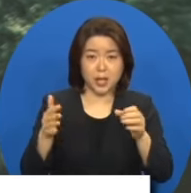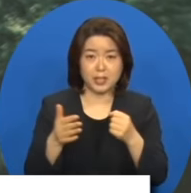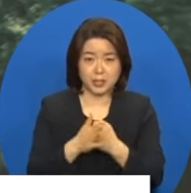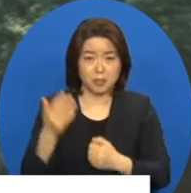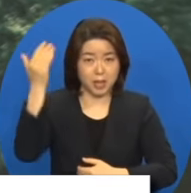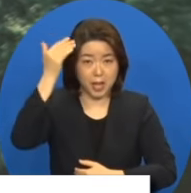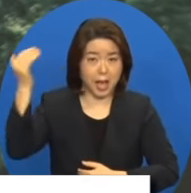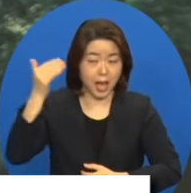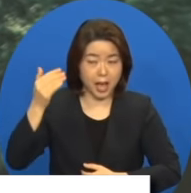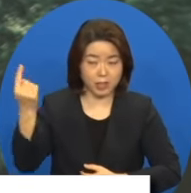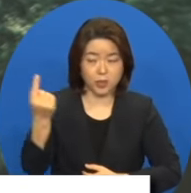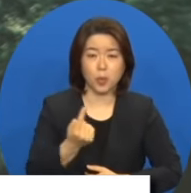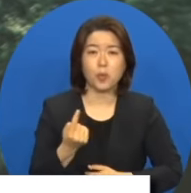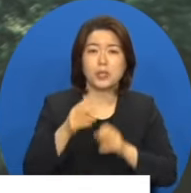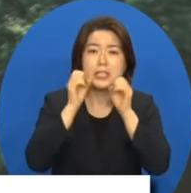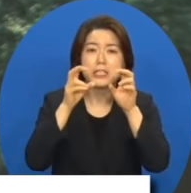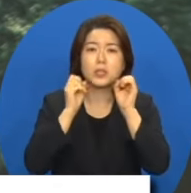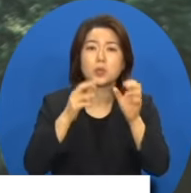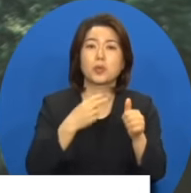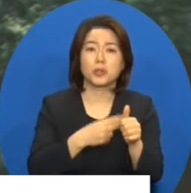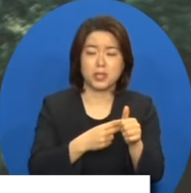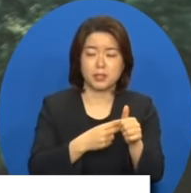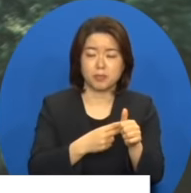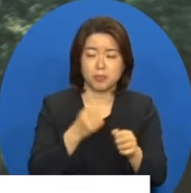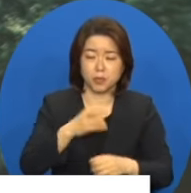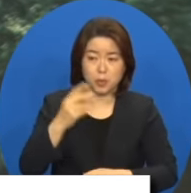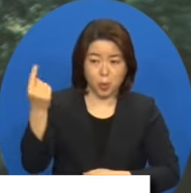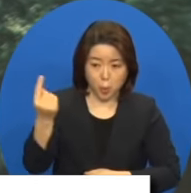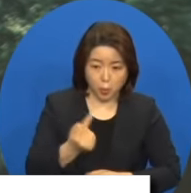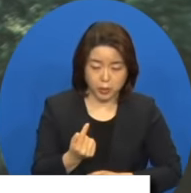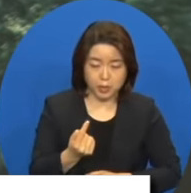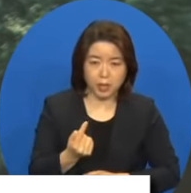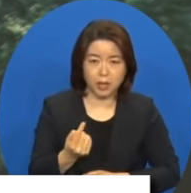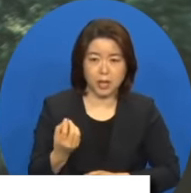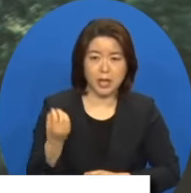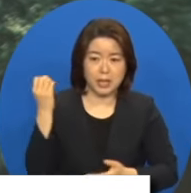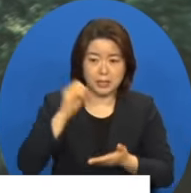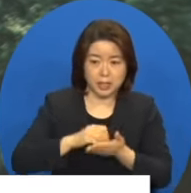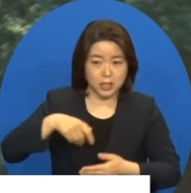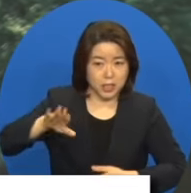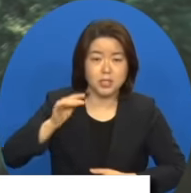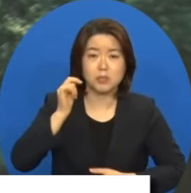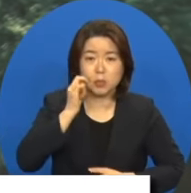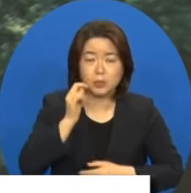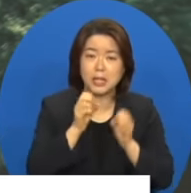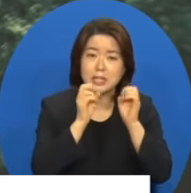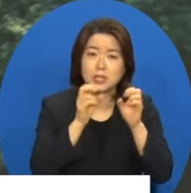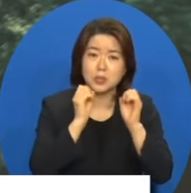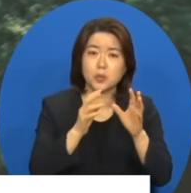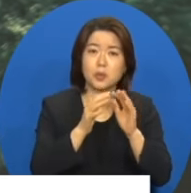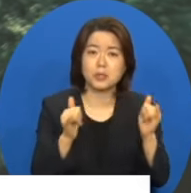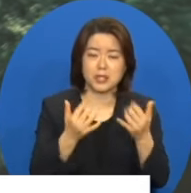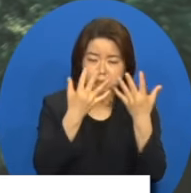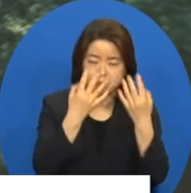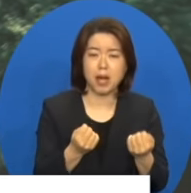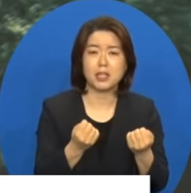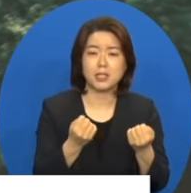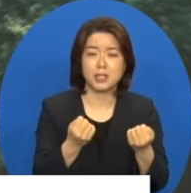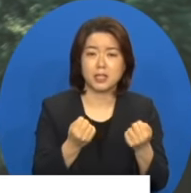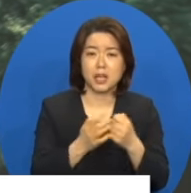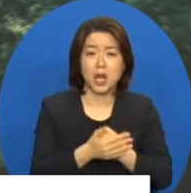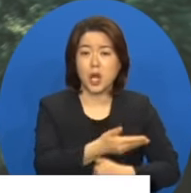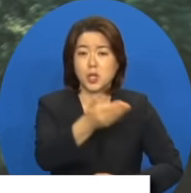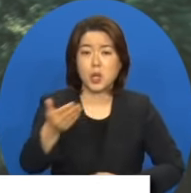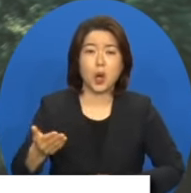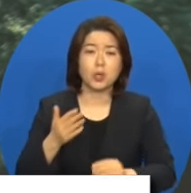한국에 오신 선교사님들 또는 오셨다가 임지로 지금 못 가고 계신 선교사님들이 많으시다고, 교우 여러분